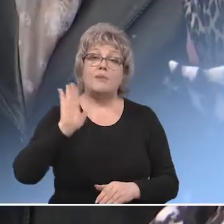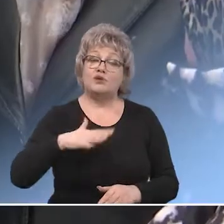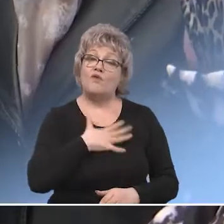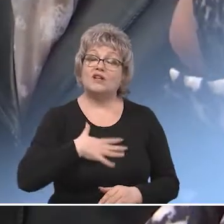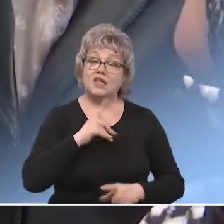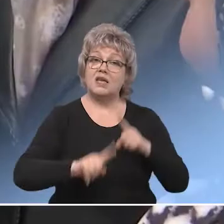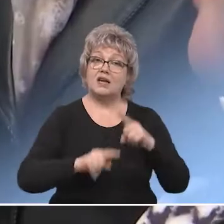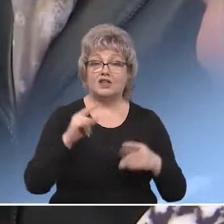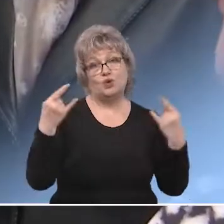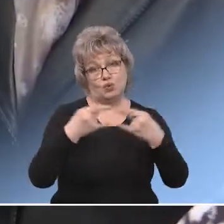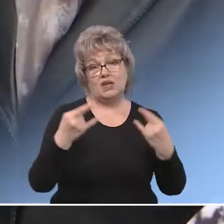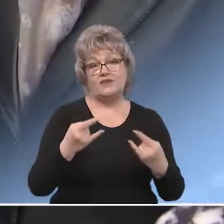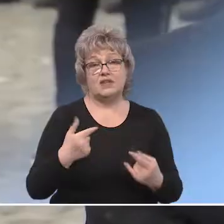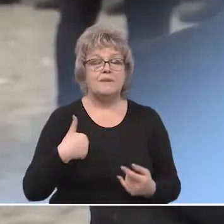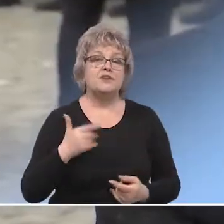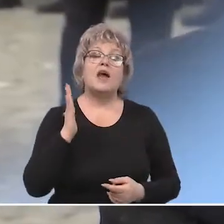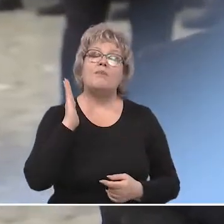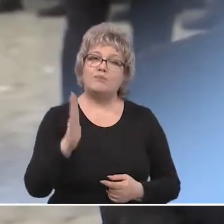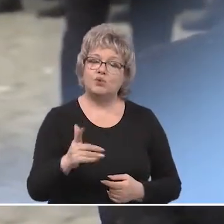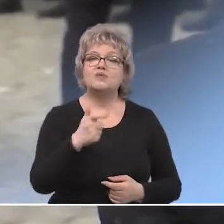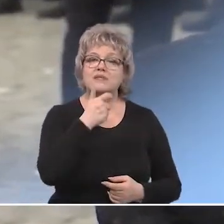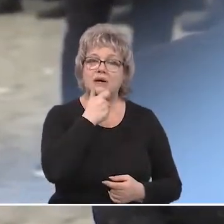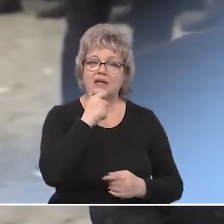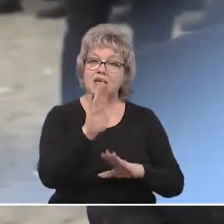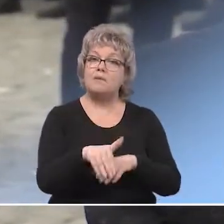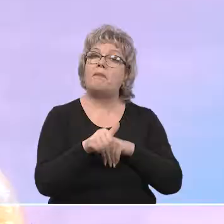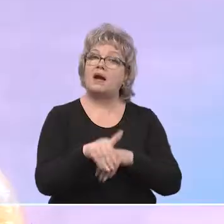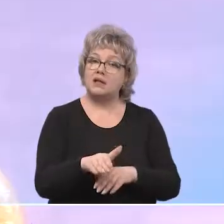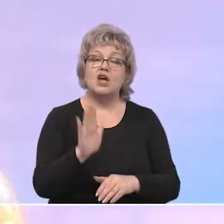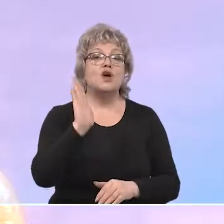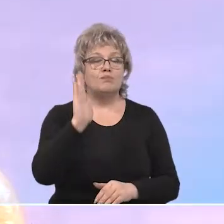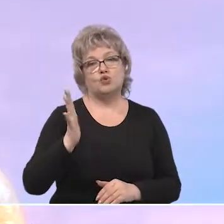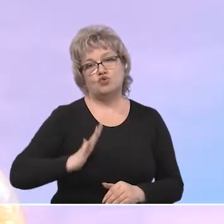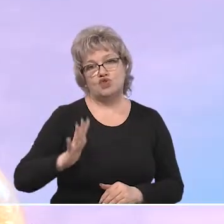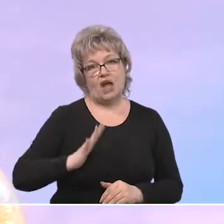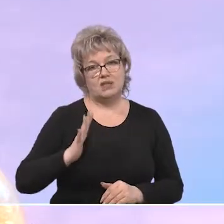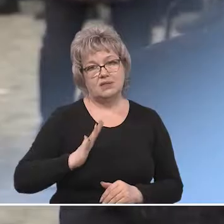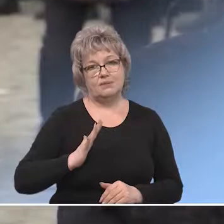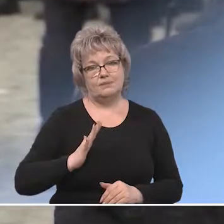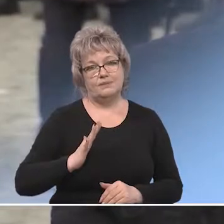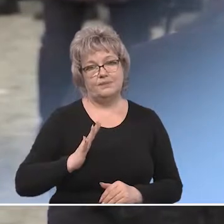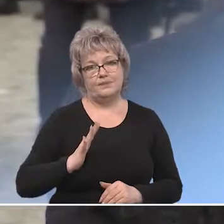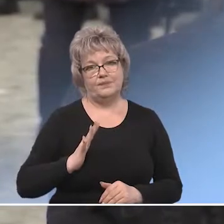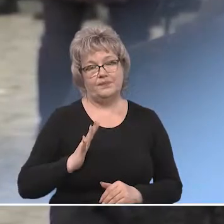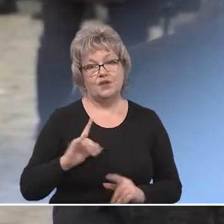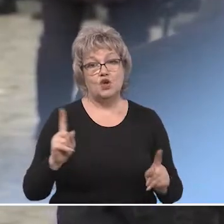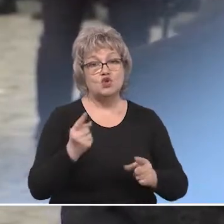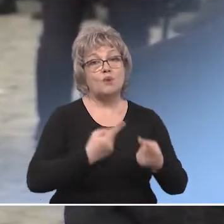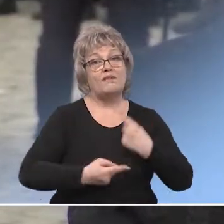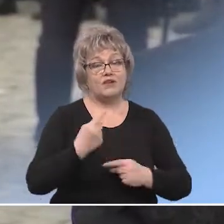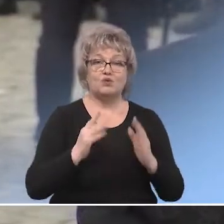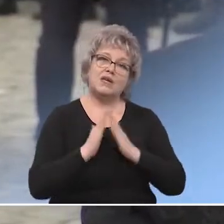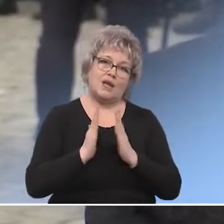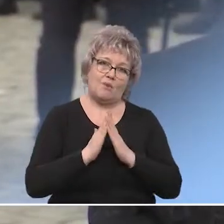потом волнение родных у телевизора. Я буду смотреть парад и буду ждать,